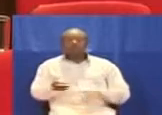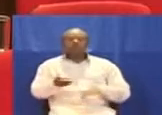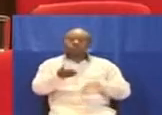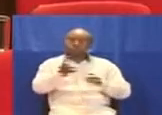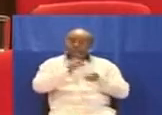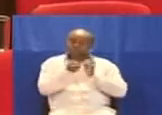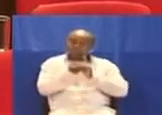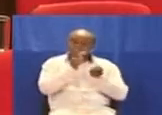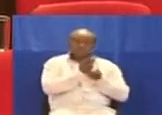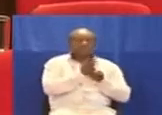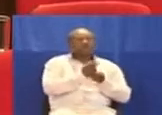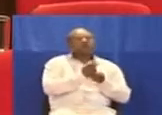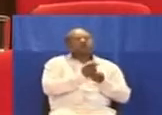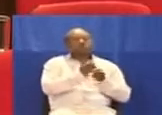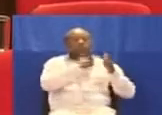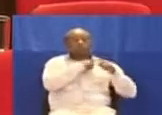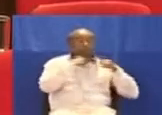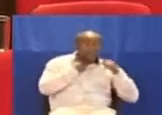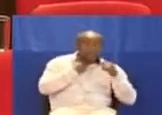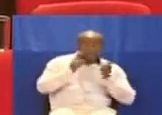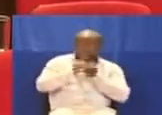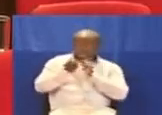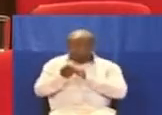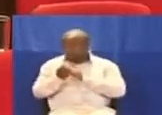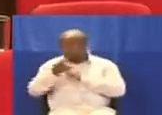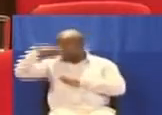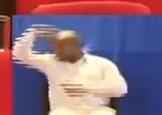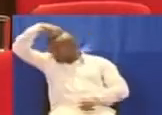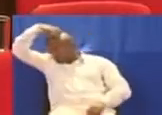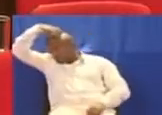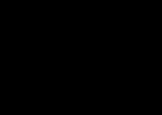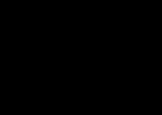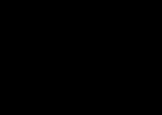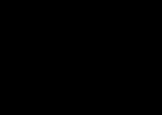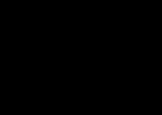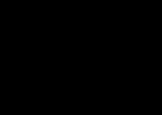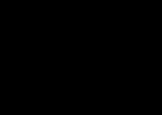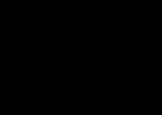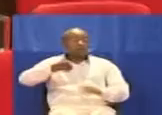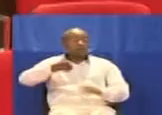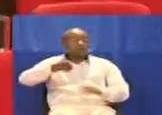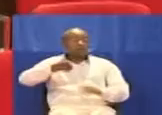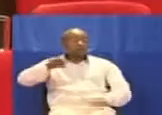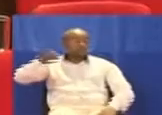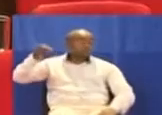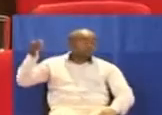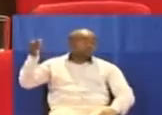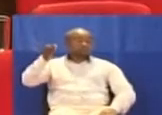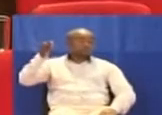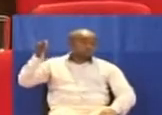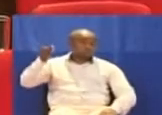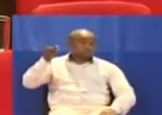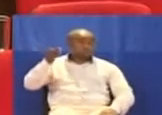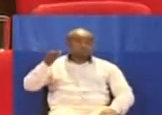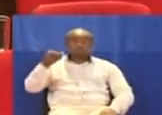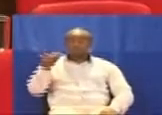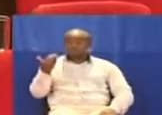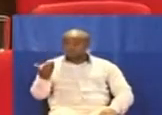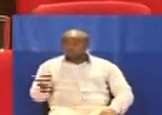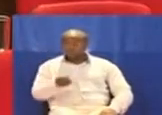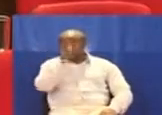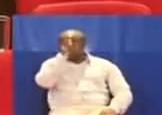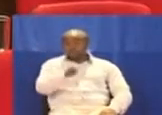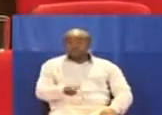vya mashehe, ulivaa viatu vya taasisi zote za dini. Ukasimama ukawa ni mhubiri, ukasimama ukawa ni mtu wa